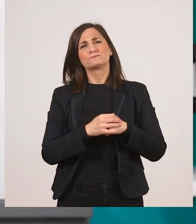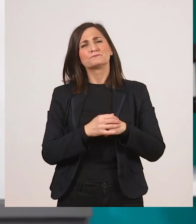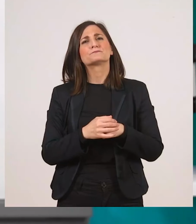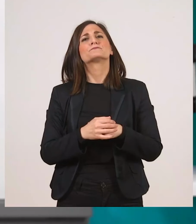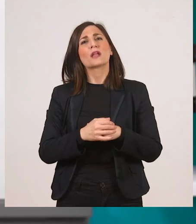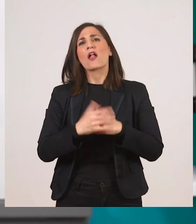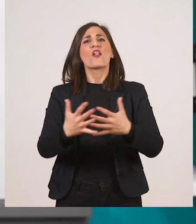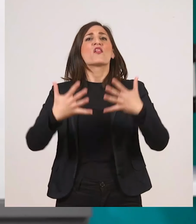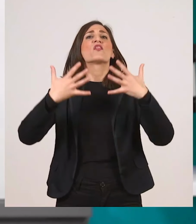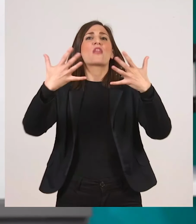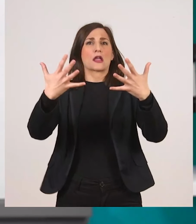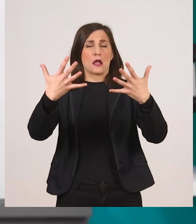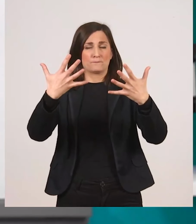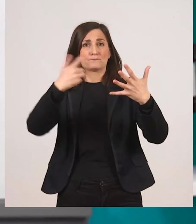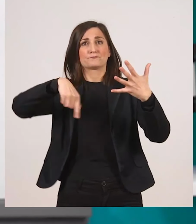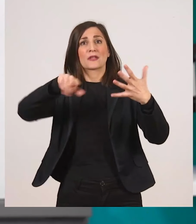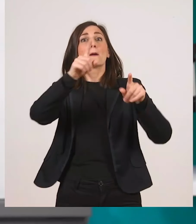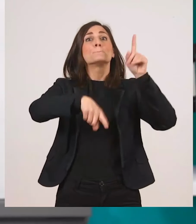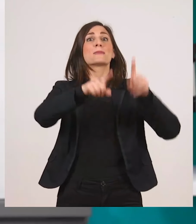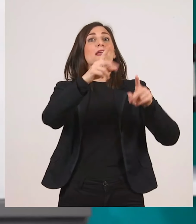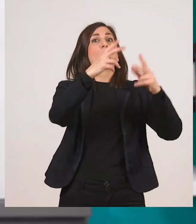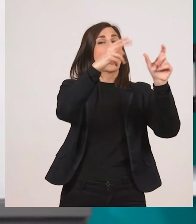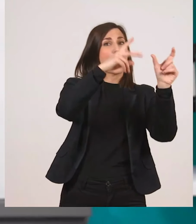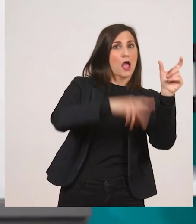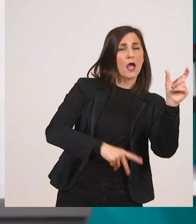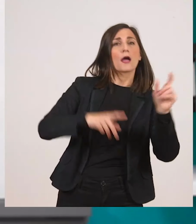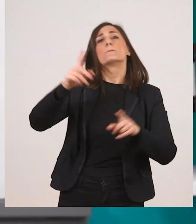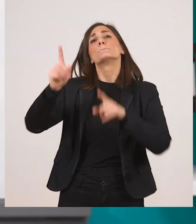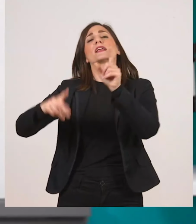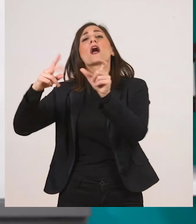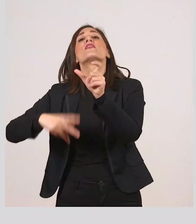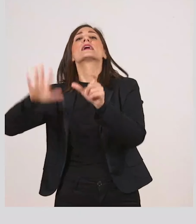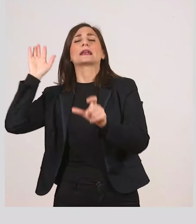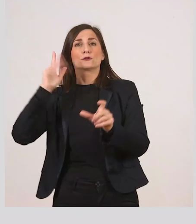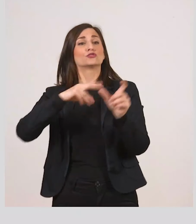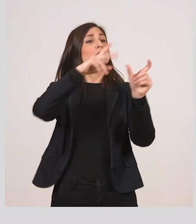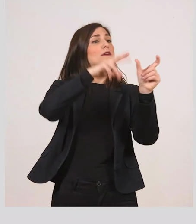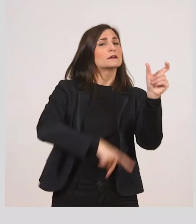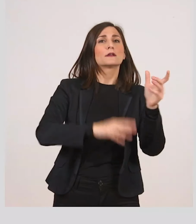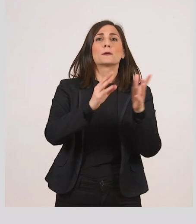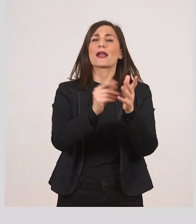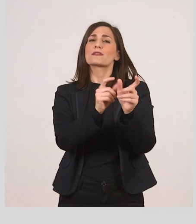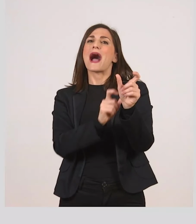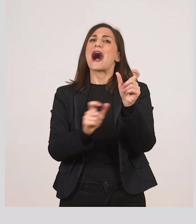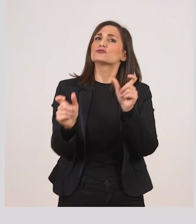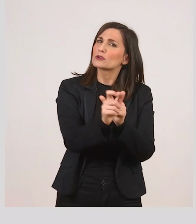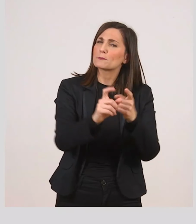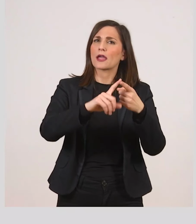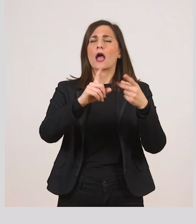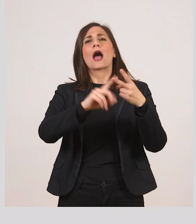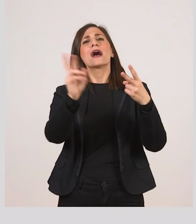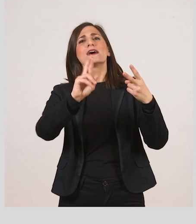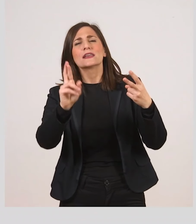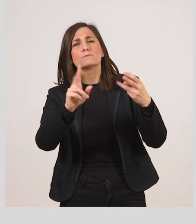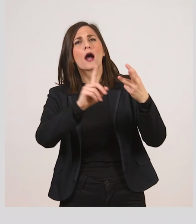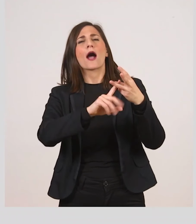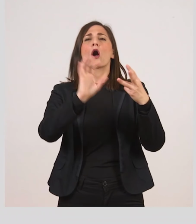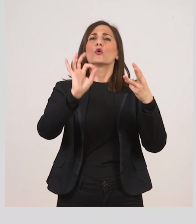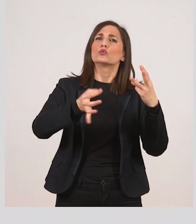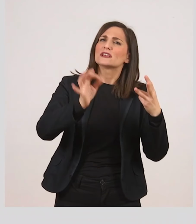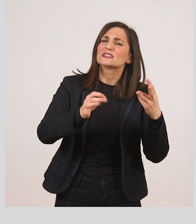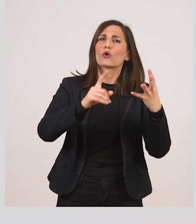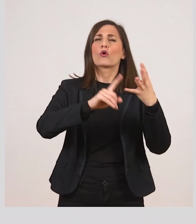Και αυτά είναι 10. Κάποια κλείνονται, κάποια όχι. Οι αντωνυμίες ανήκουν στα κλητά μέρη, όπως τα ρήματα, τα ουσιαστικά, τα επίθετα, τα